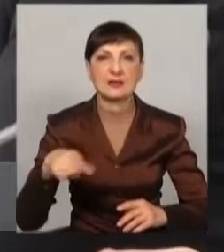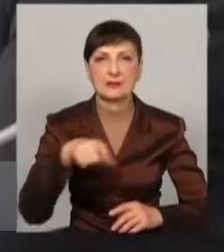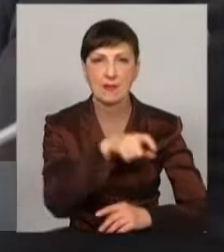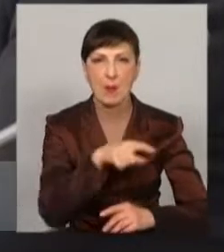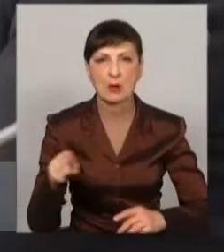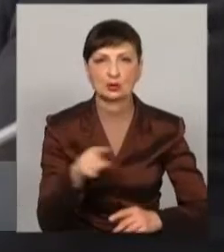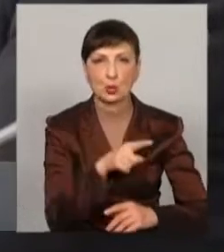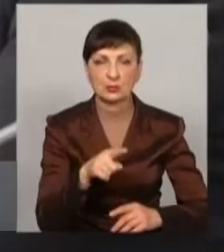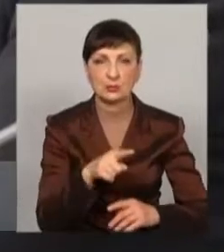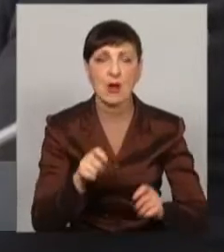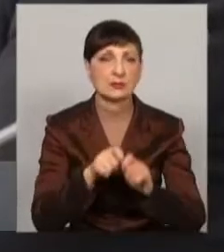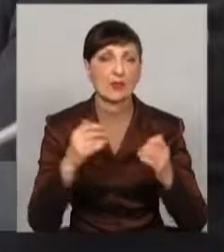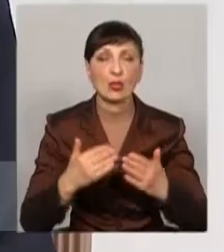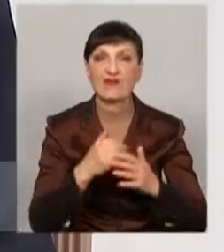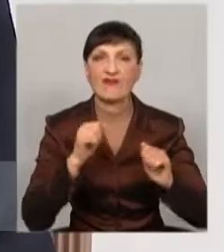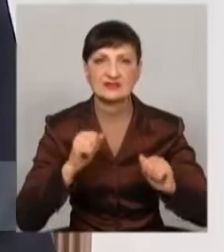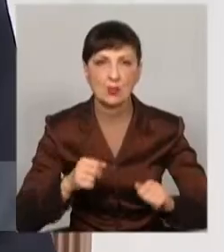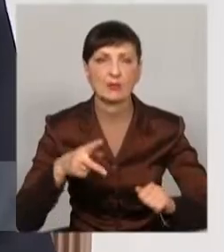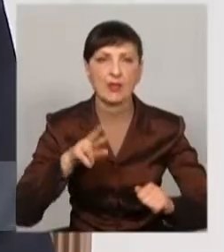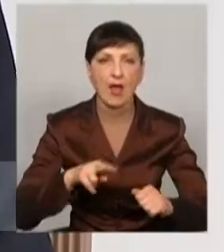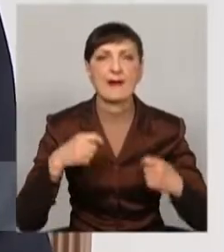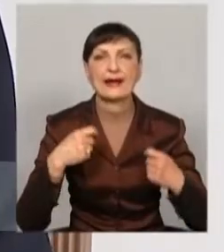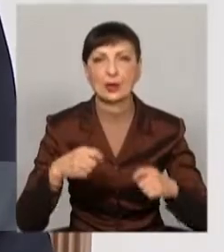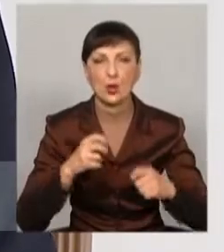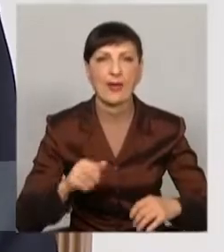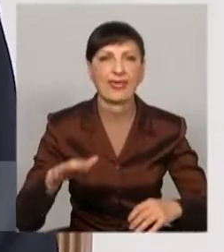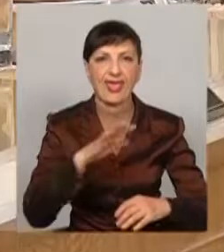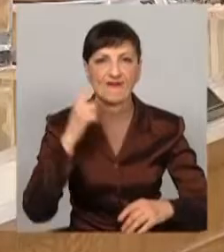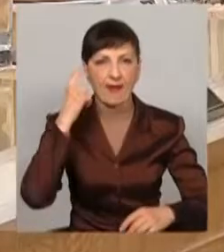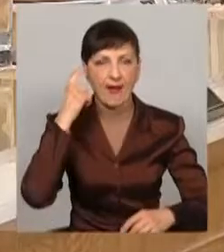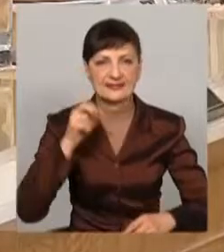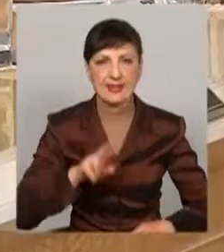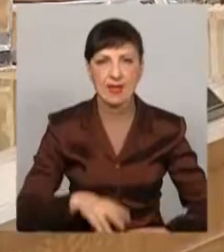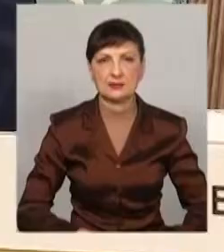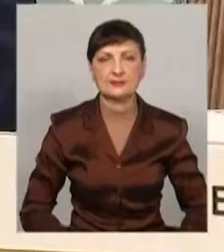маршрута, открывающего новые возможности для рынков Евразии.